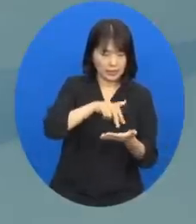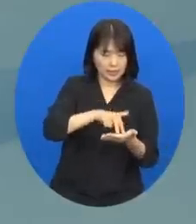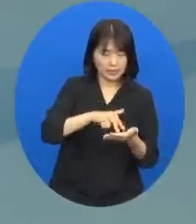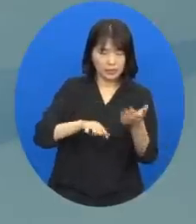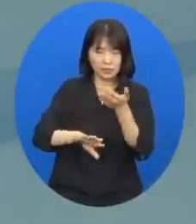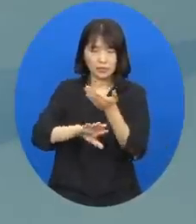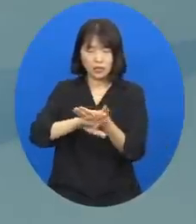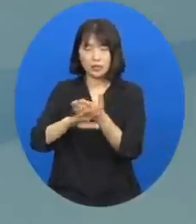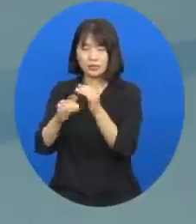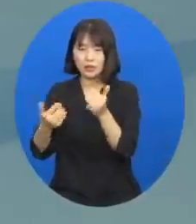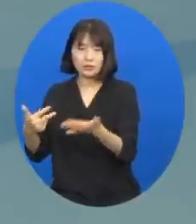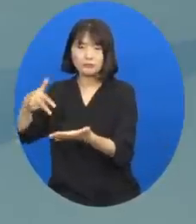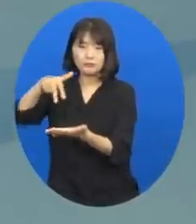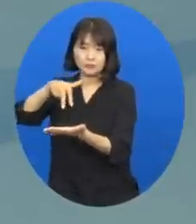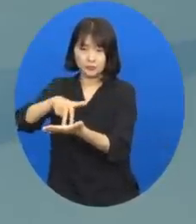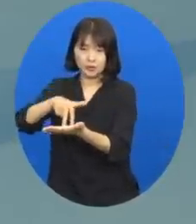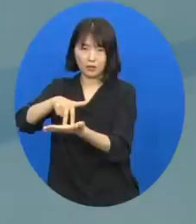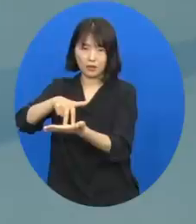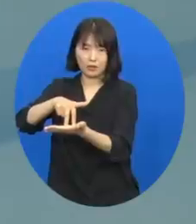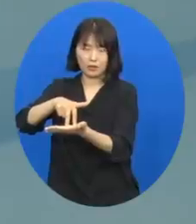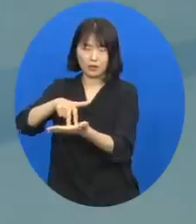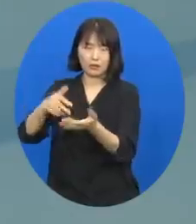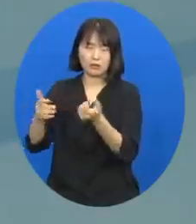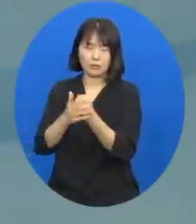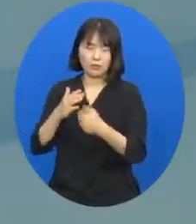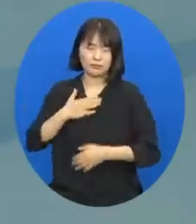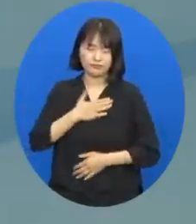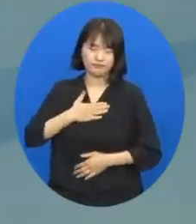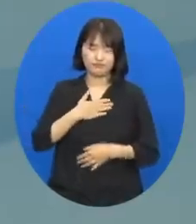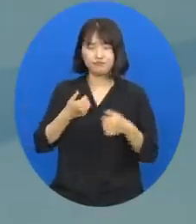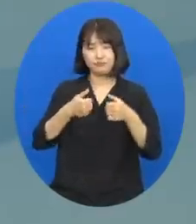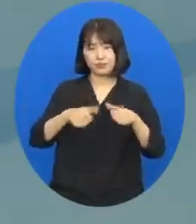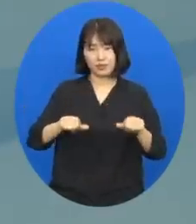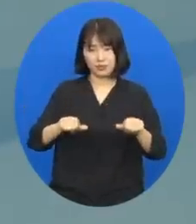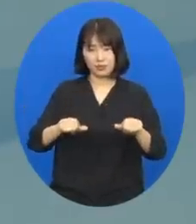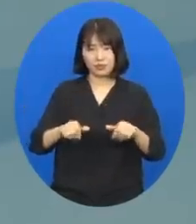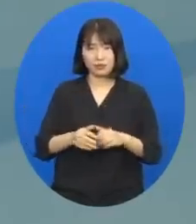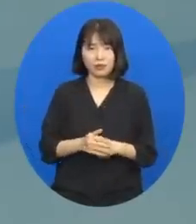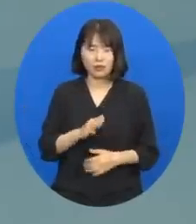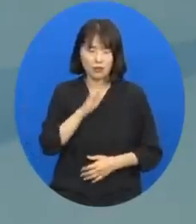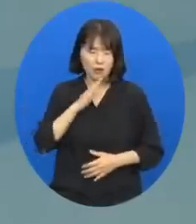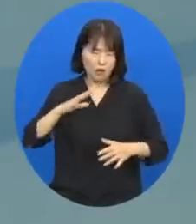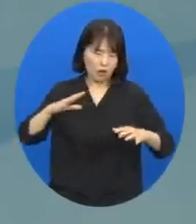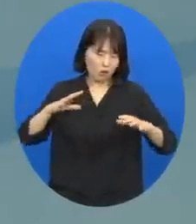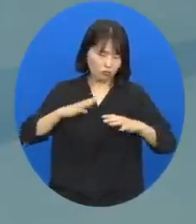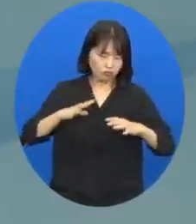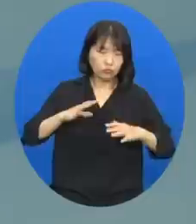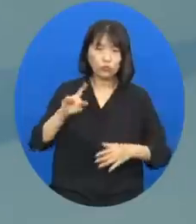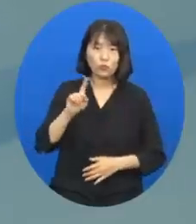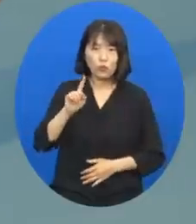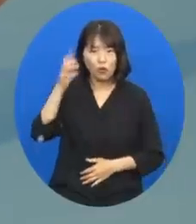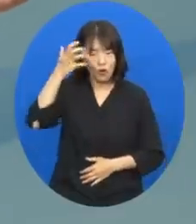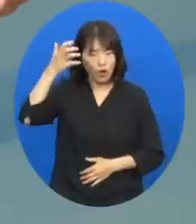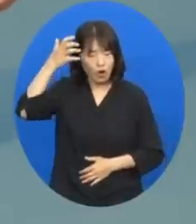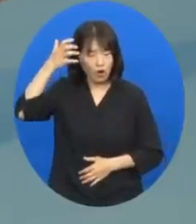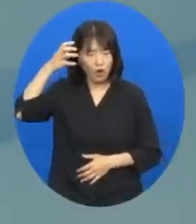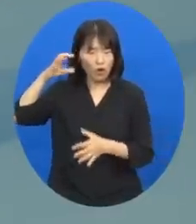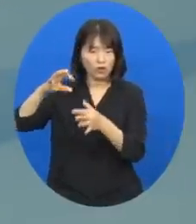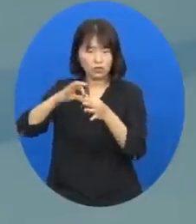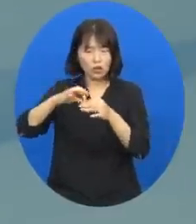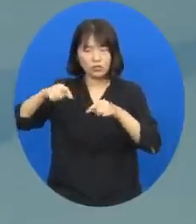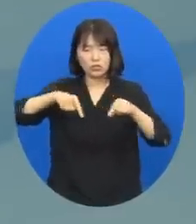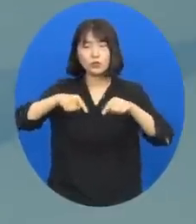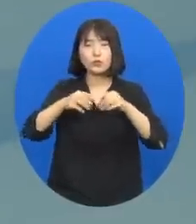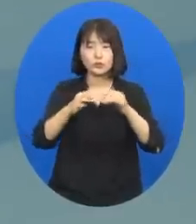감정 이기 때문에 그렇습니다 참 두려운 것은 무엇이냐면 영적 지도자들 또한 오랜 시간